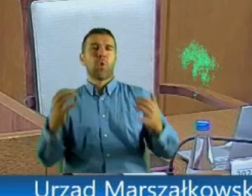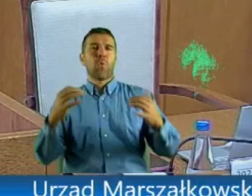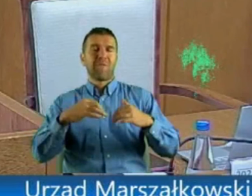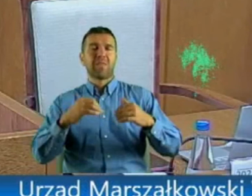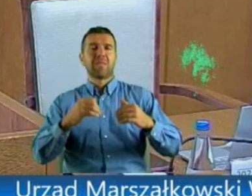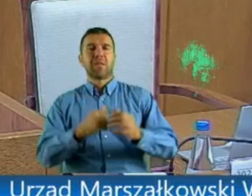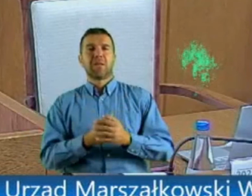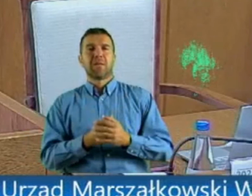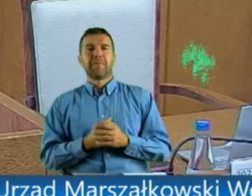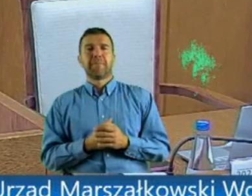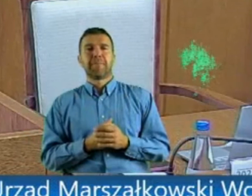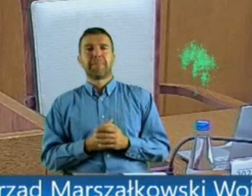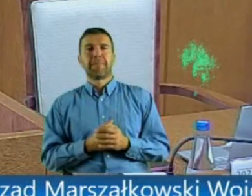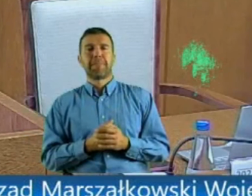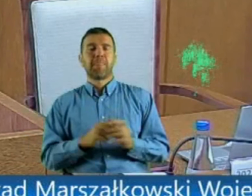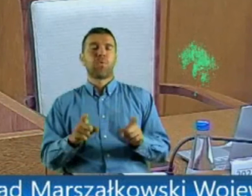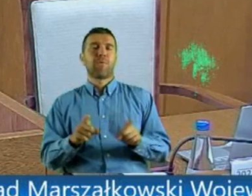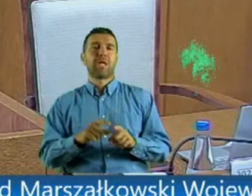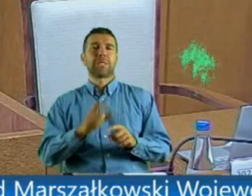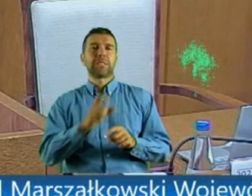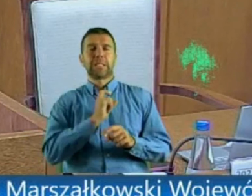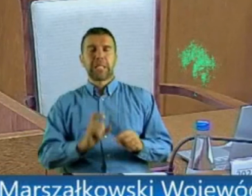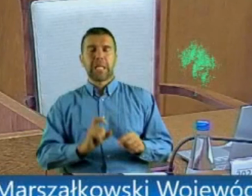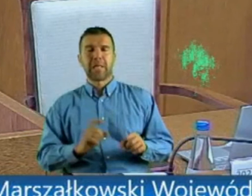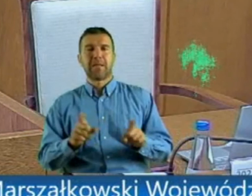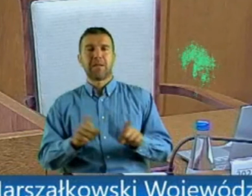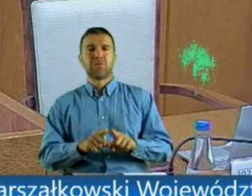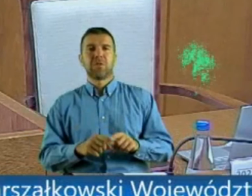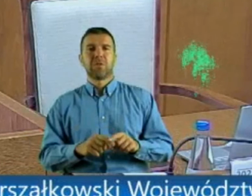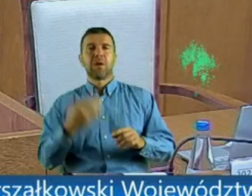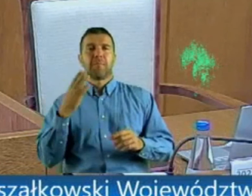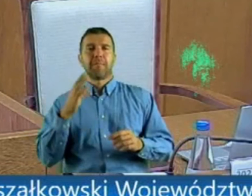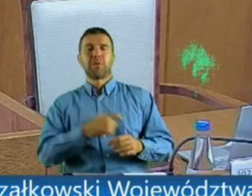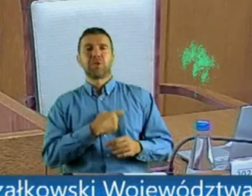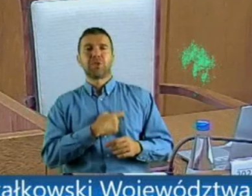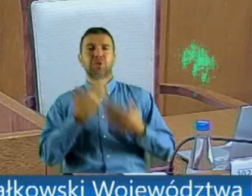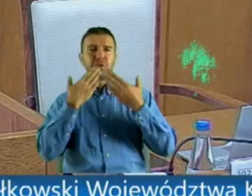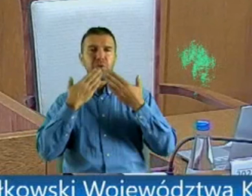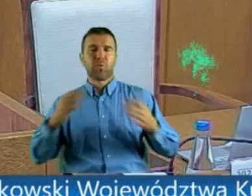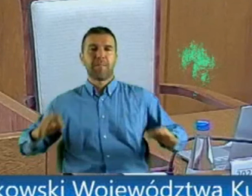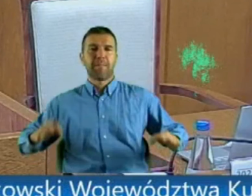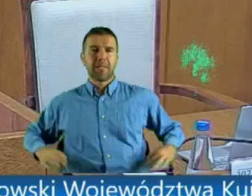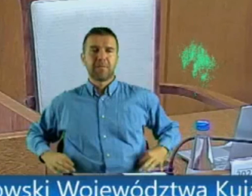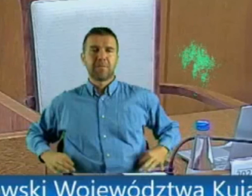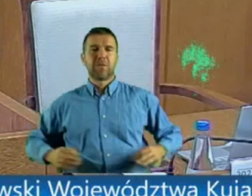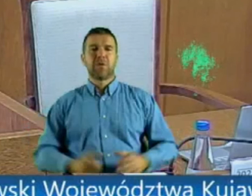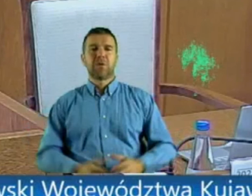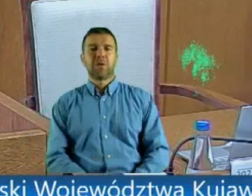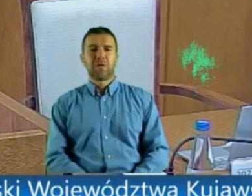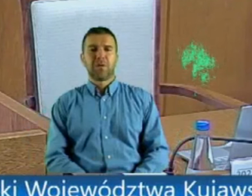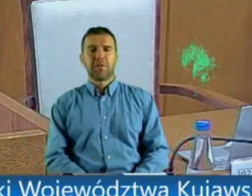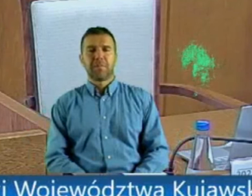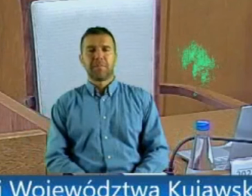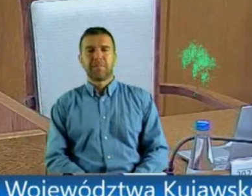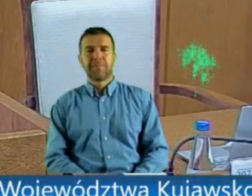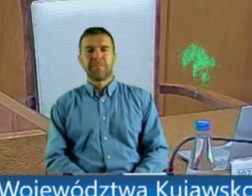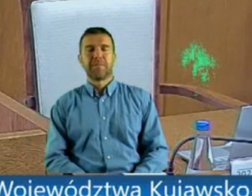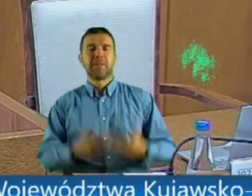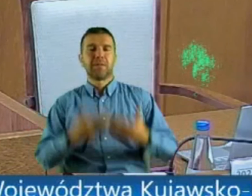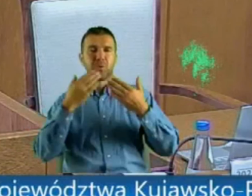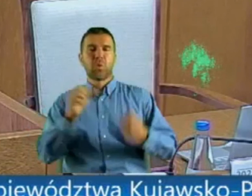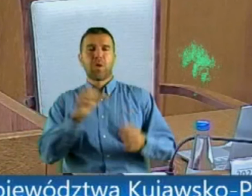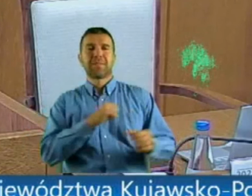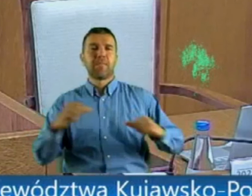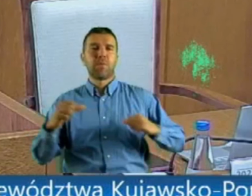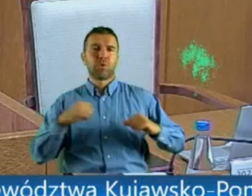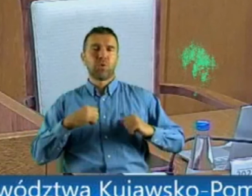dyrektorów kancelarii czy biur. Także bardzo serdecznie Państwu dziękuję. Dziękuję też samorządom województw, które